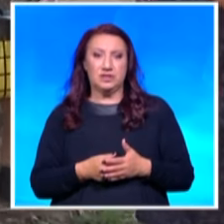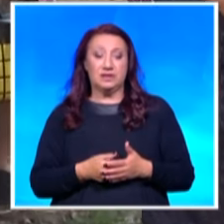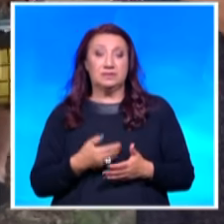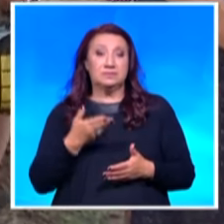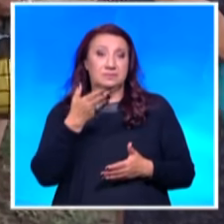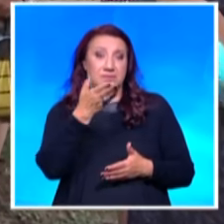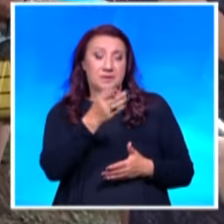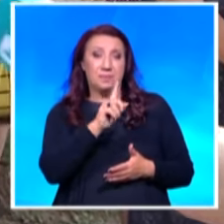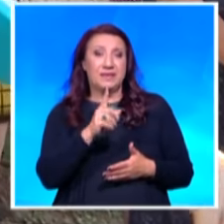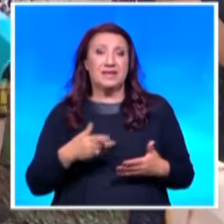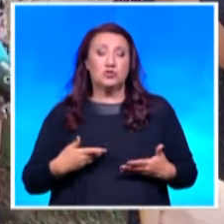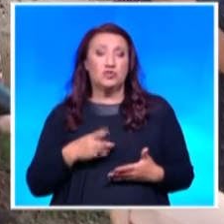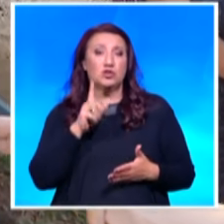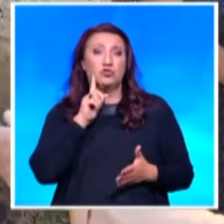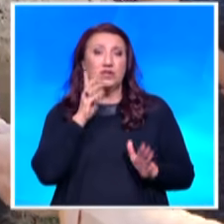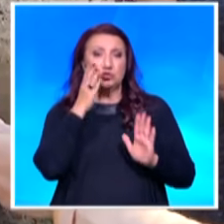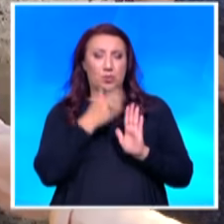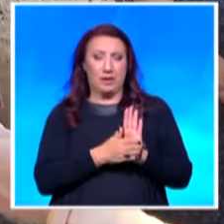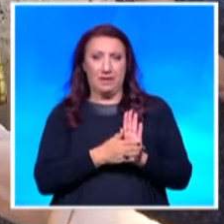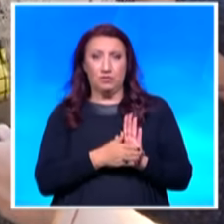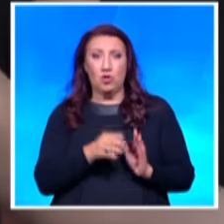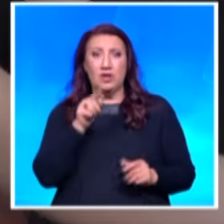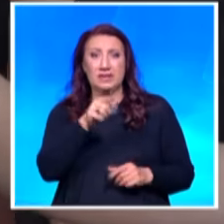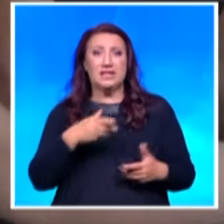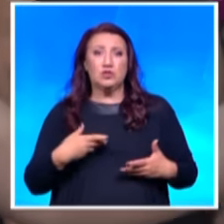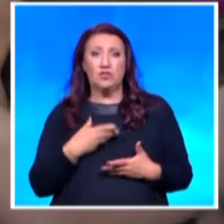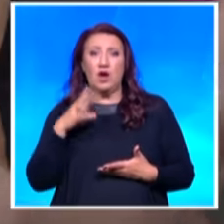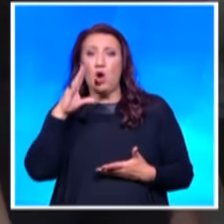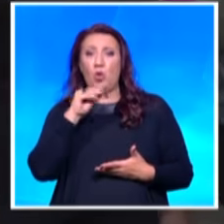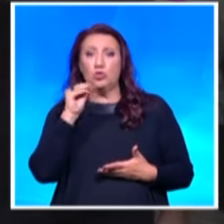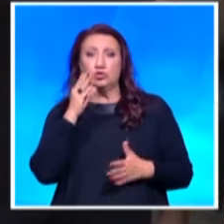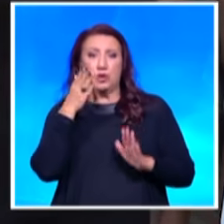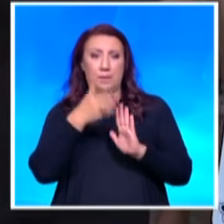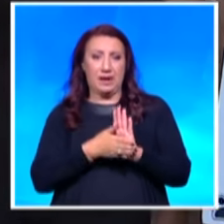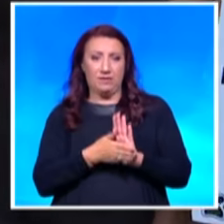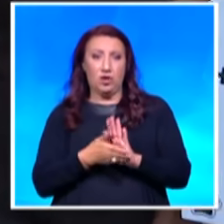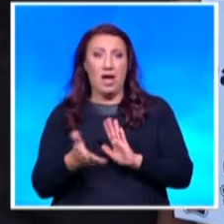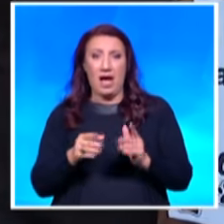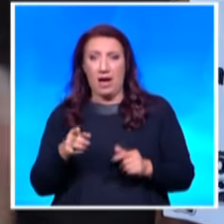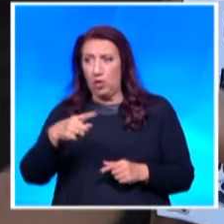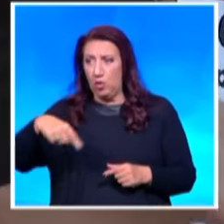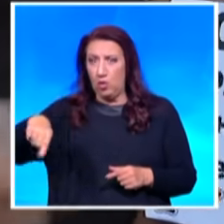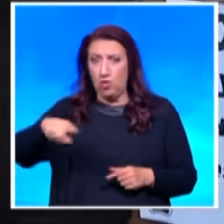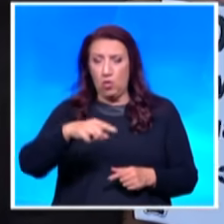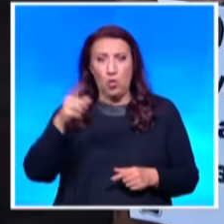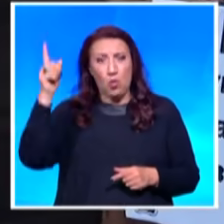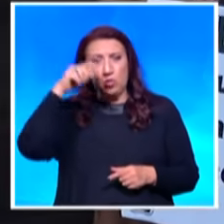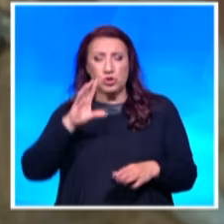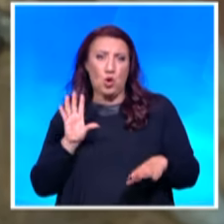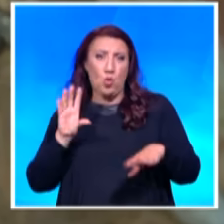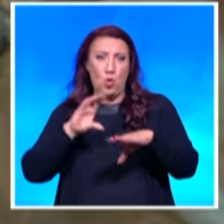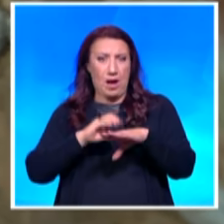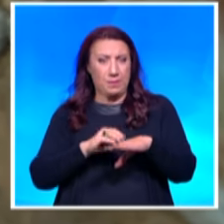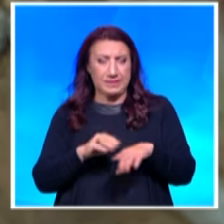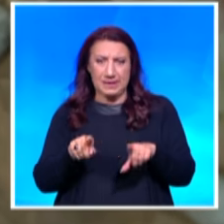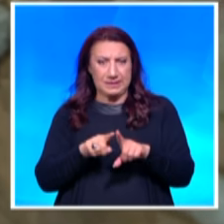човешките права. Теб те интересуват кучешките права. А ако някой от тях бъде нападнат утре, дали ще застане и ще